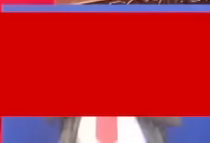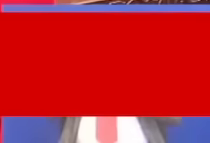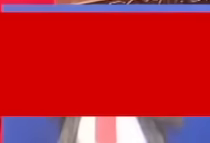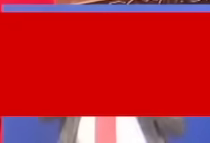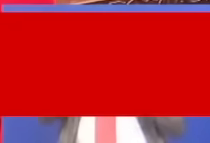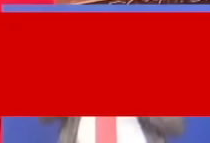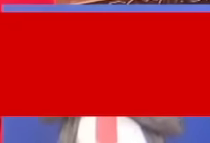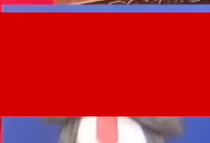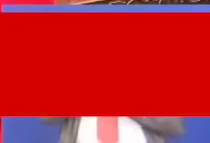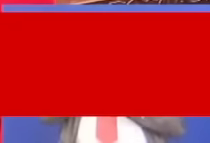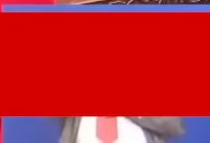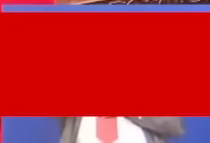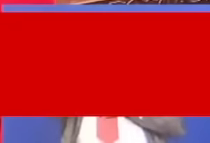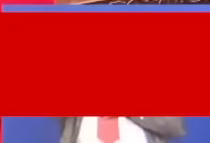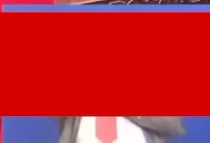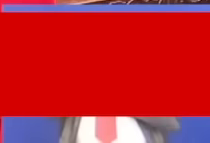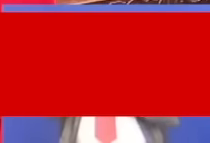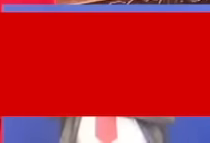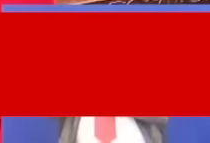wakati wanaka kuw